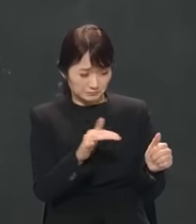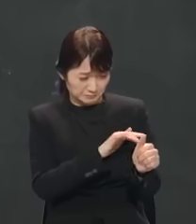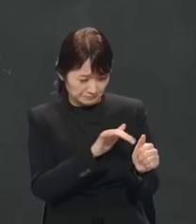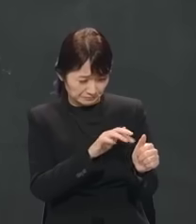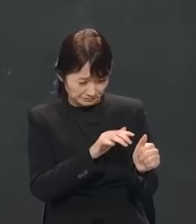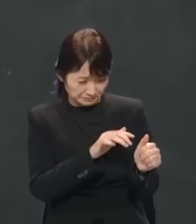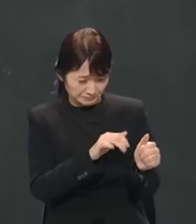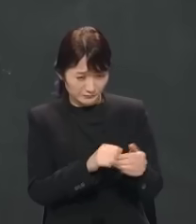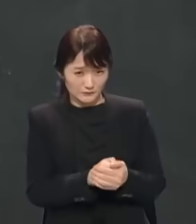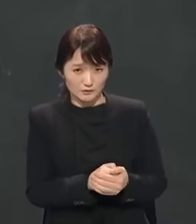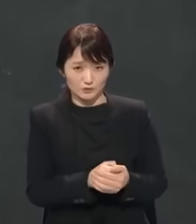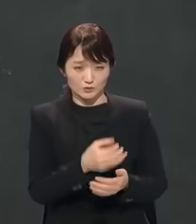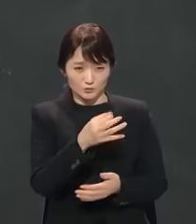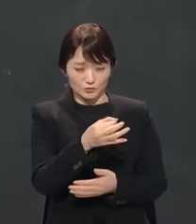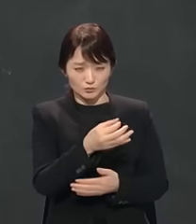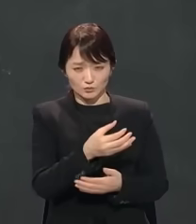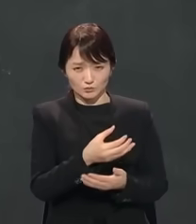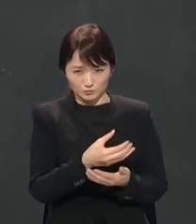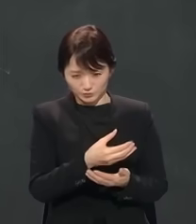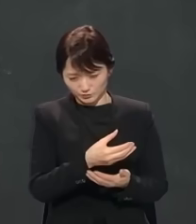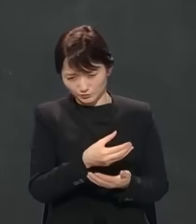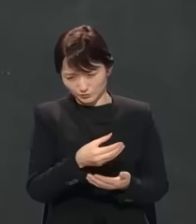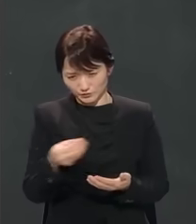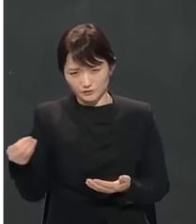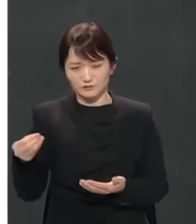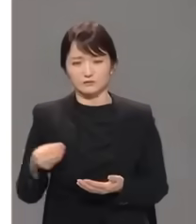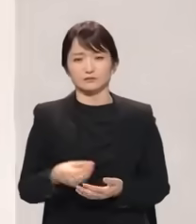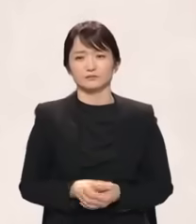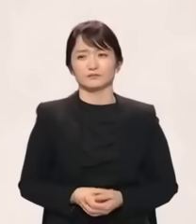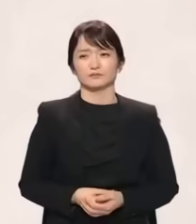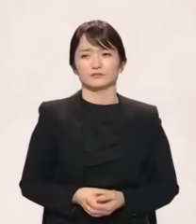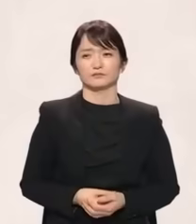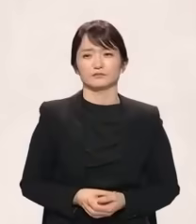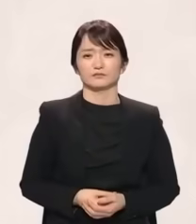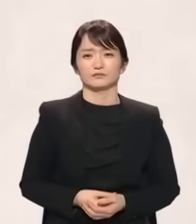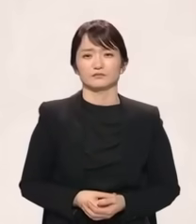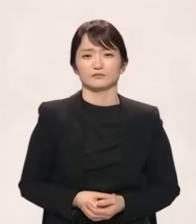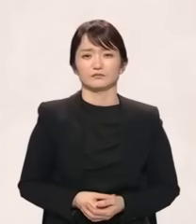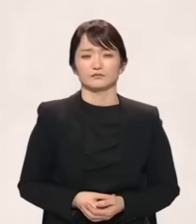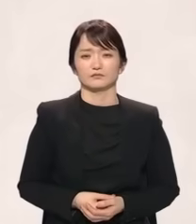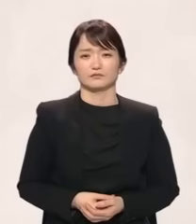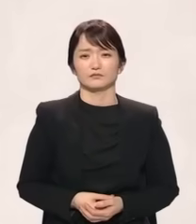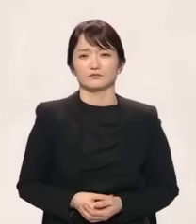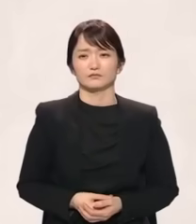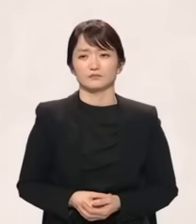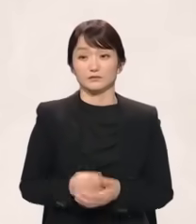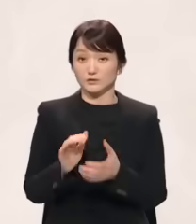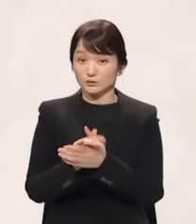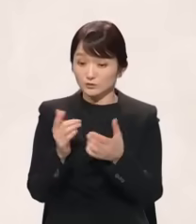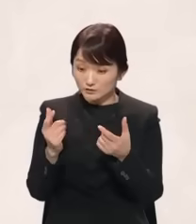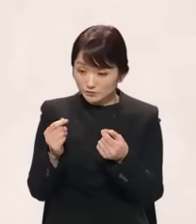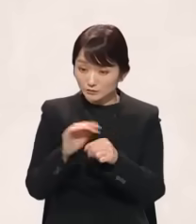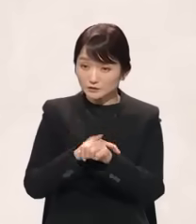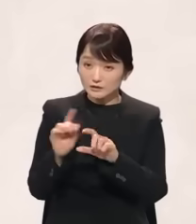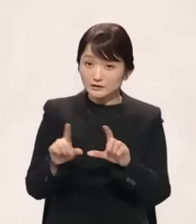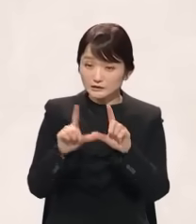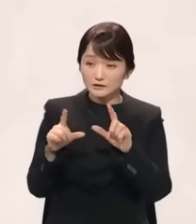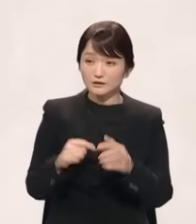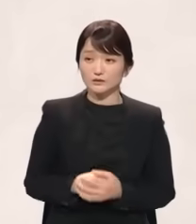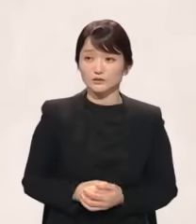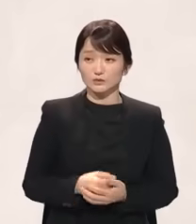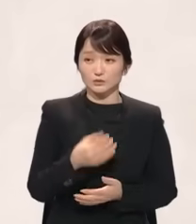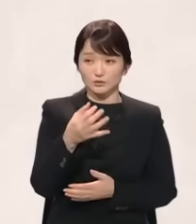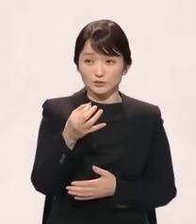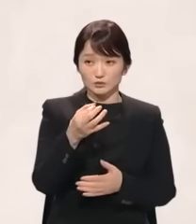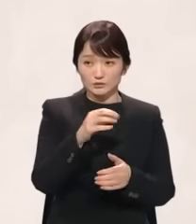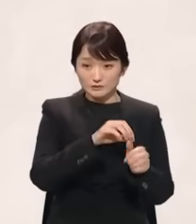식으로 주장을 처음에 했다라는 거고요 뭐 뭐 잘 의지하고 친구처럼 잘 지냈는데 이 돈을 노리고 한거다 근데